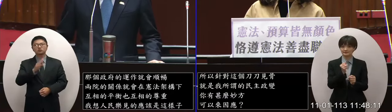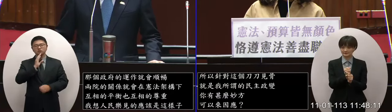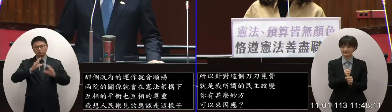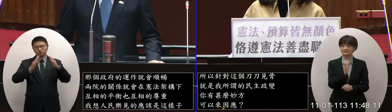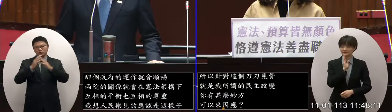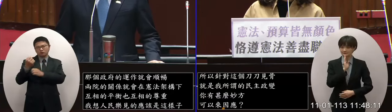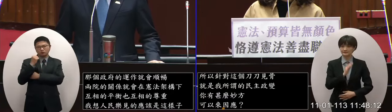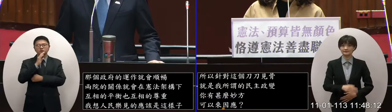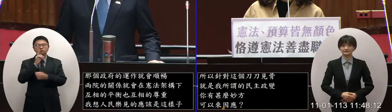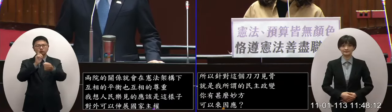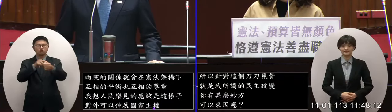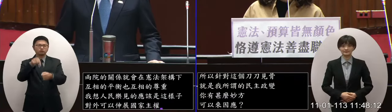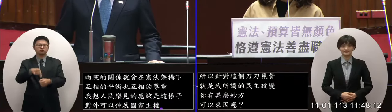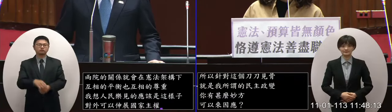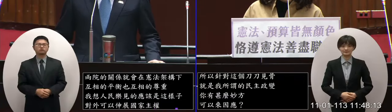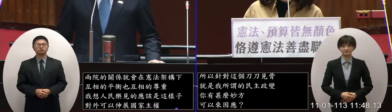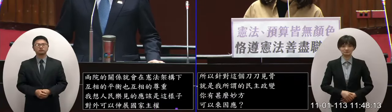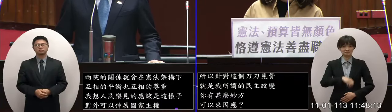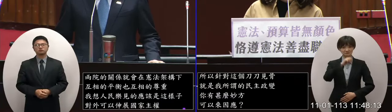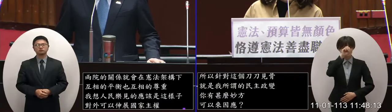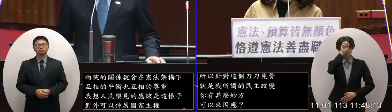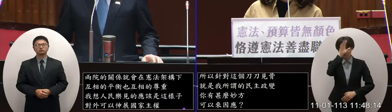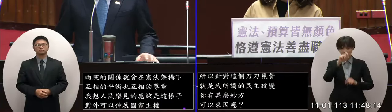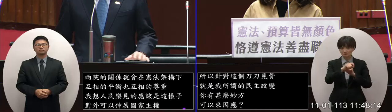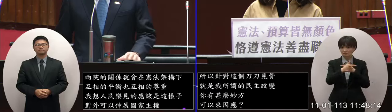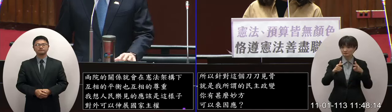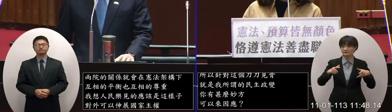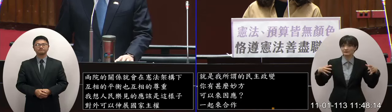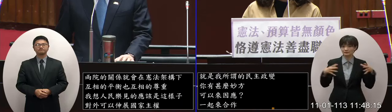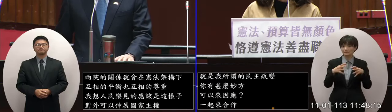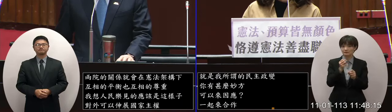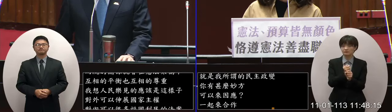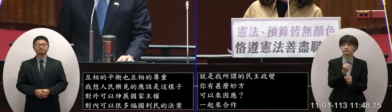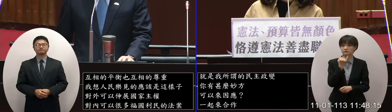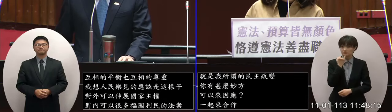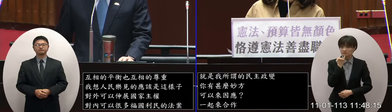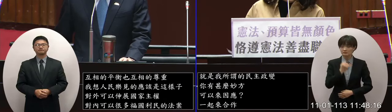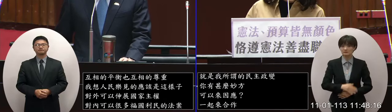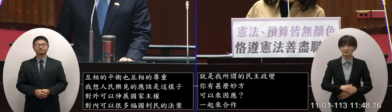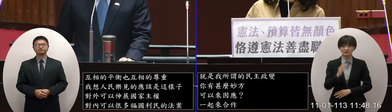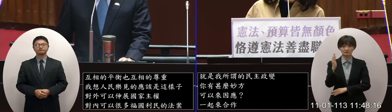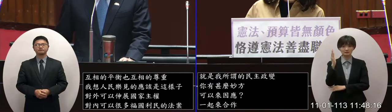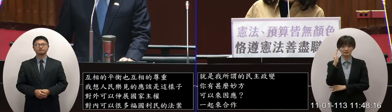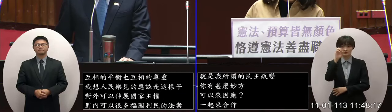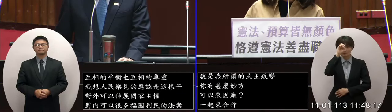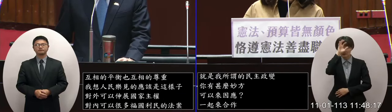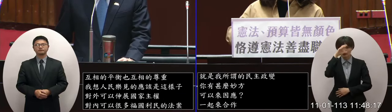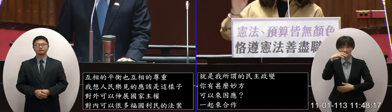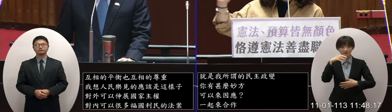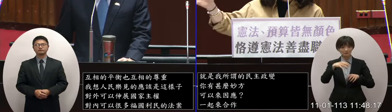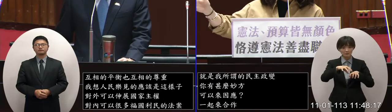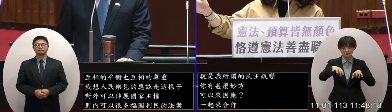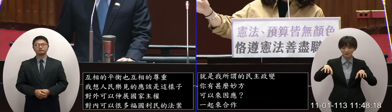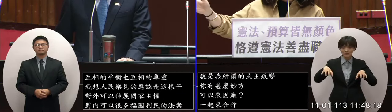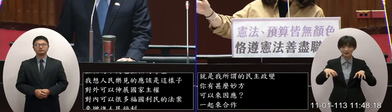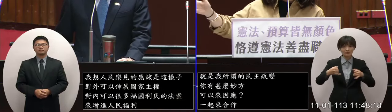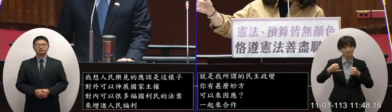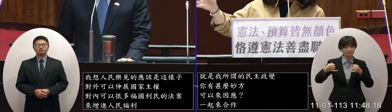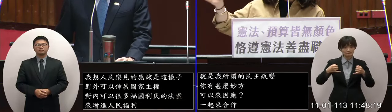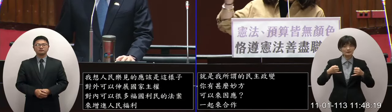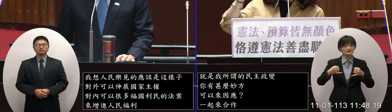家该走的路。 所以朝野可以合作，虽然政党之间有所竞争，但是对